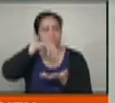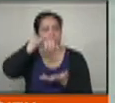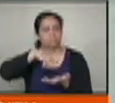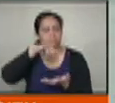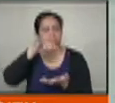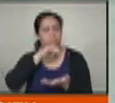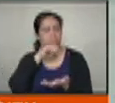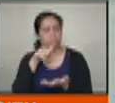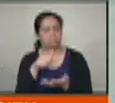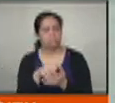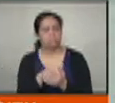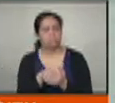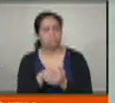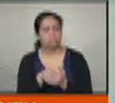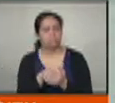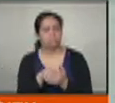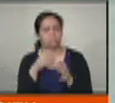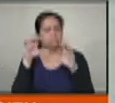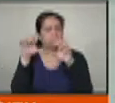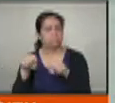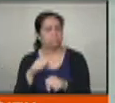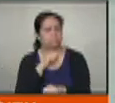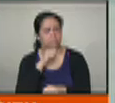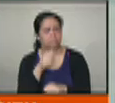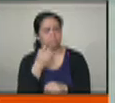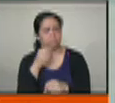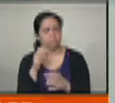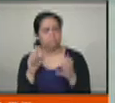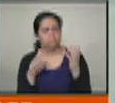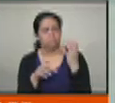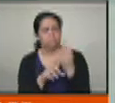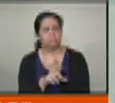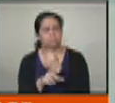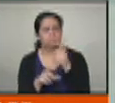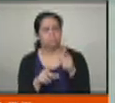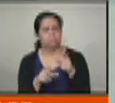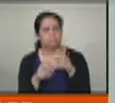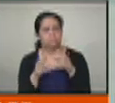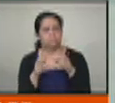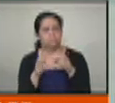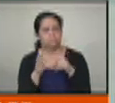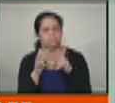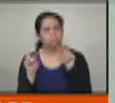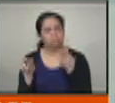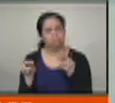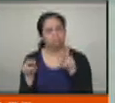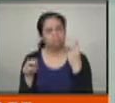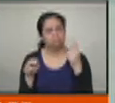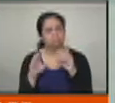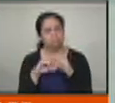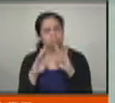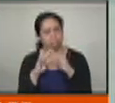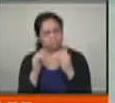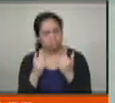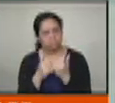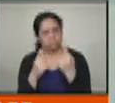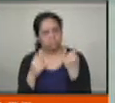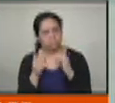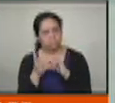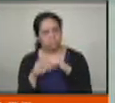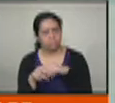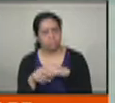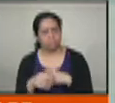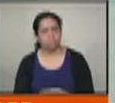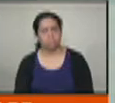at hindi man lang inaresto o hinuli ng mga taga-barangay na naroon na sa mga oras na